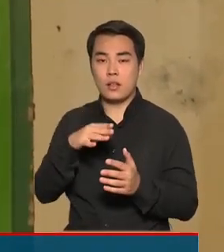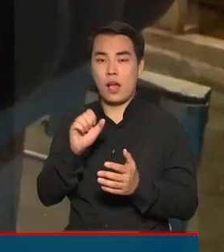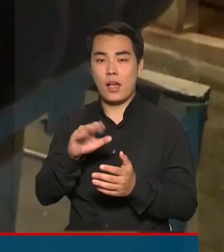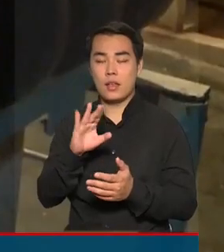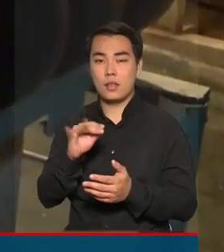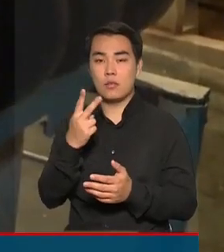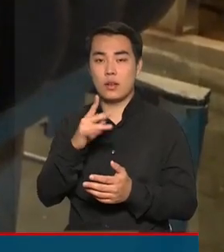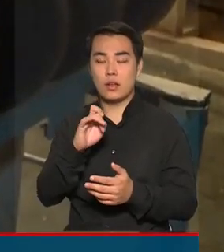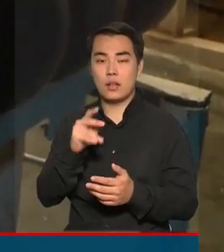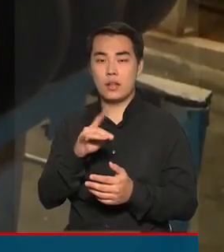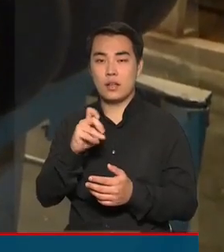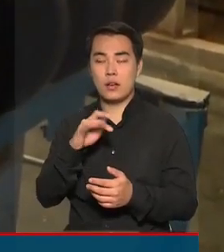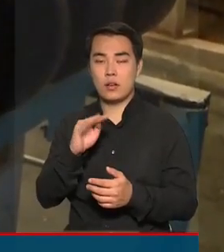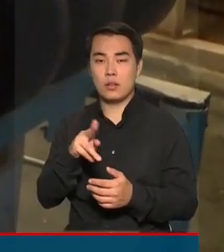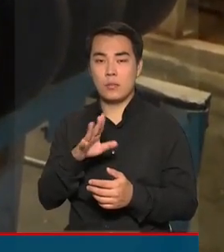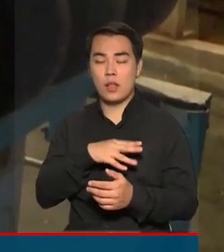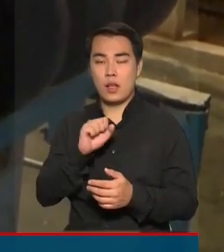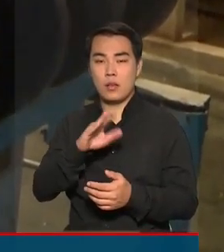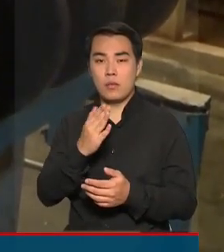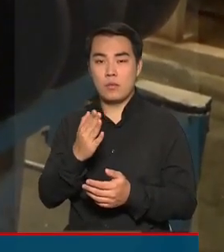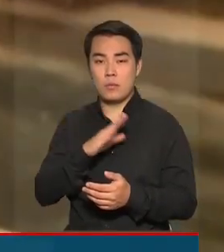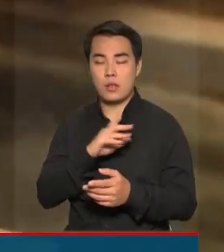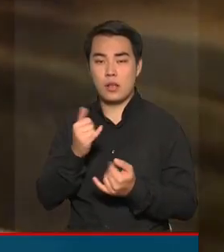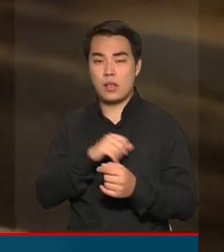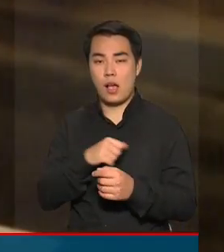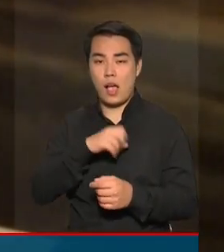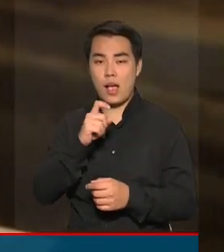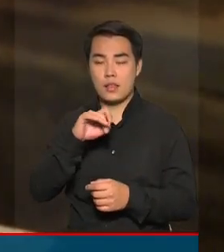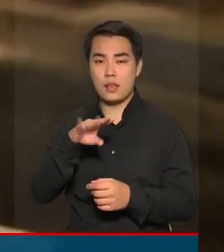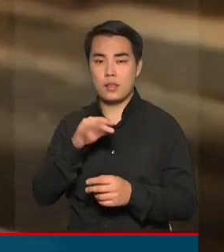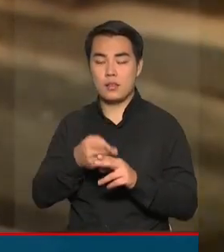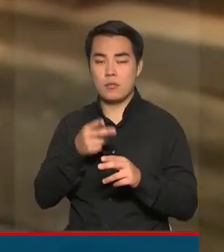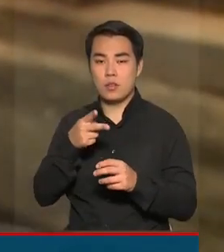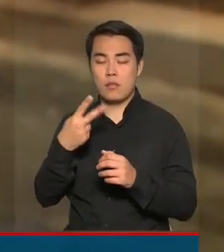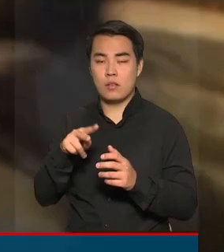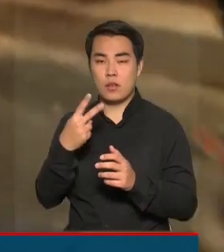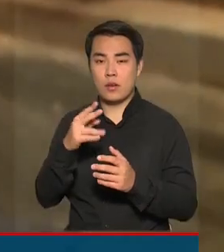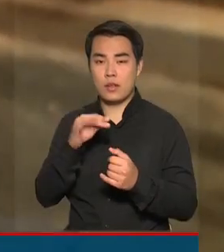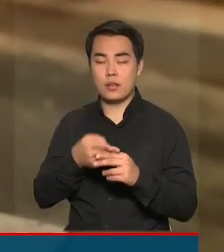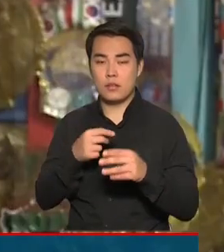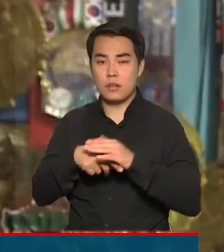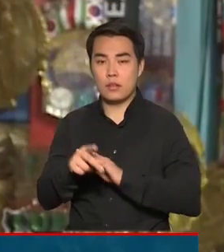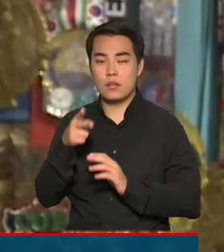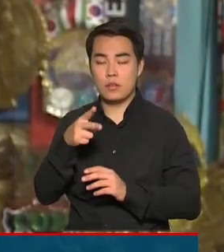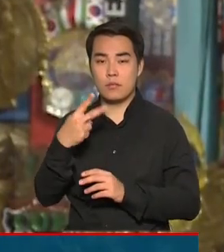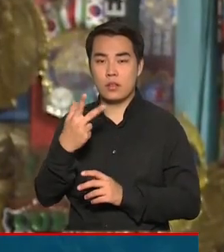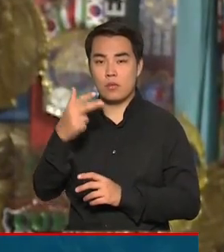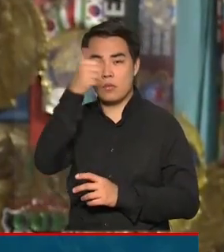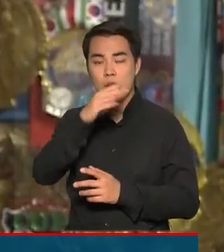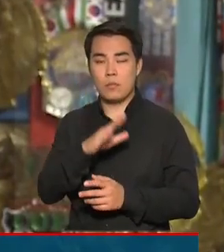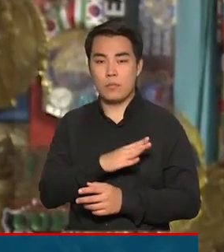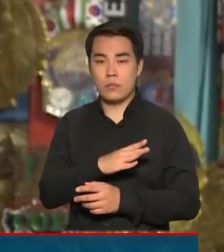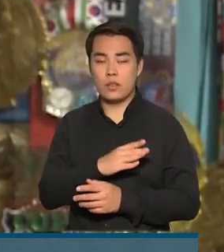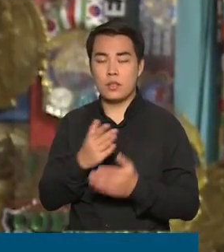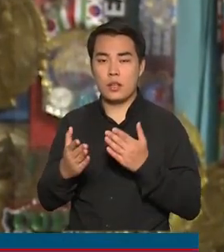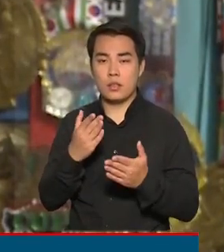и 2-кратный рекордсмен Азии. К тому же чемпион Европы и Азии 2022 и чемпион Европы 2023 года. Я